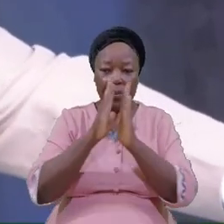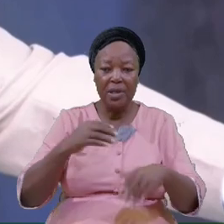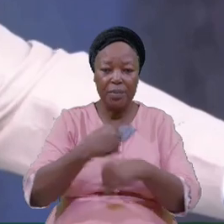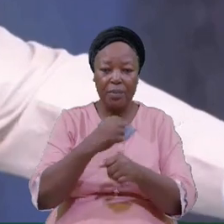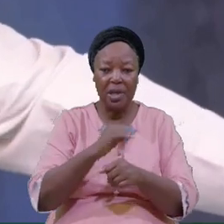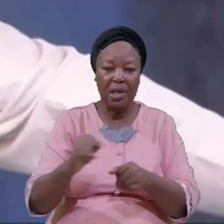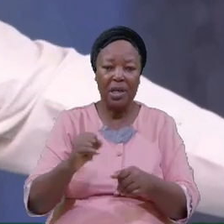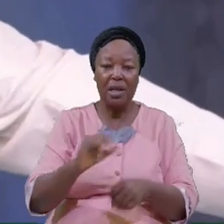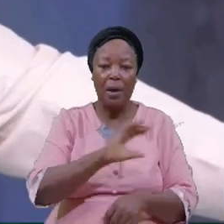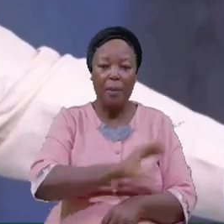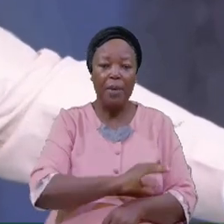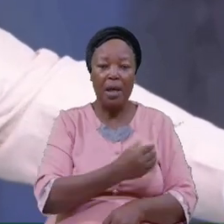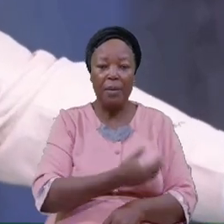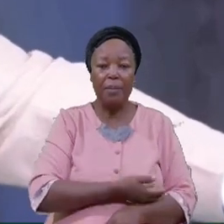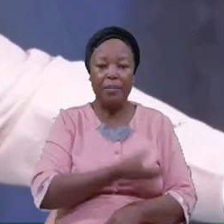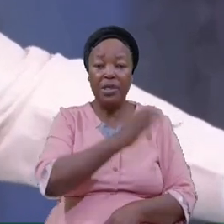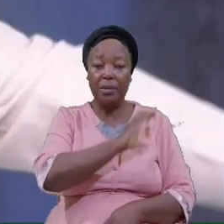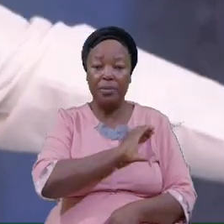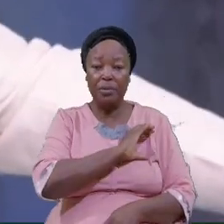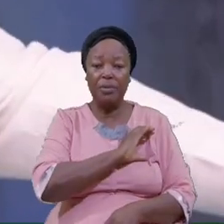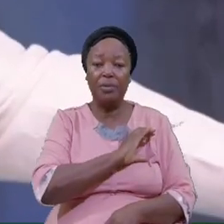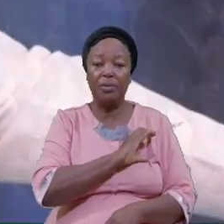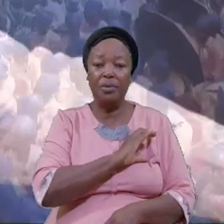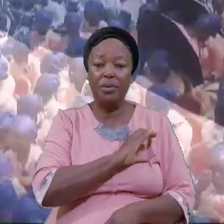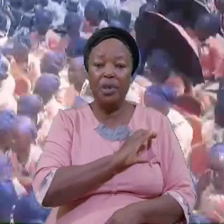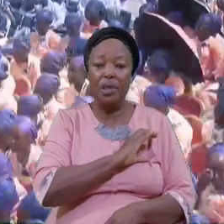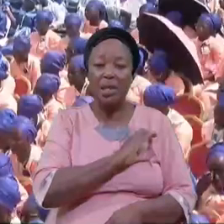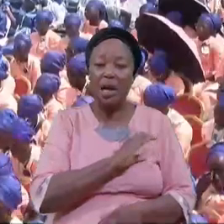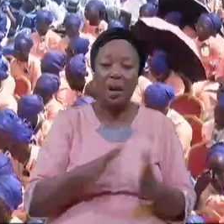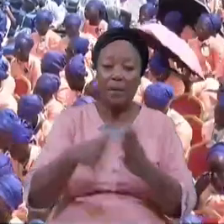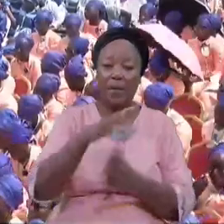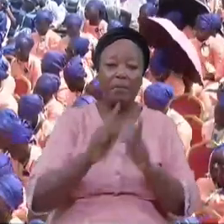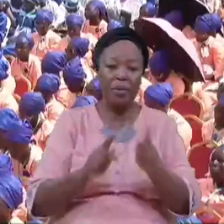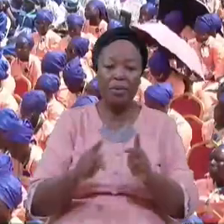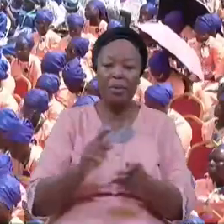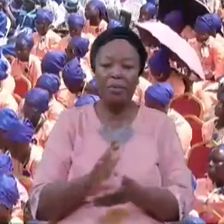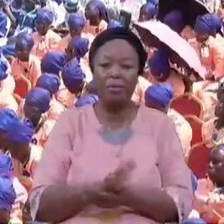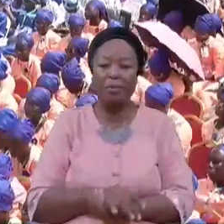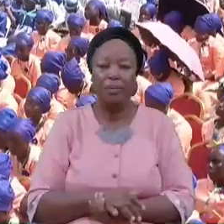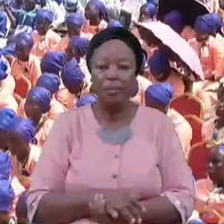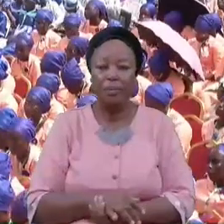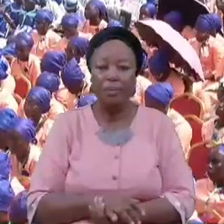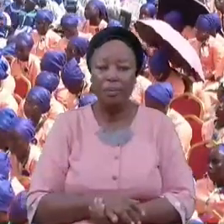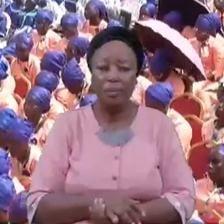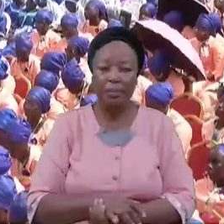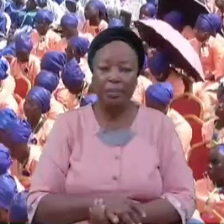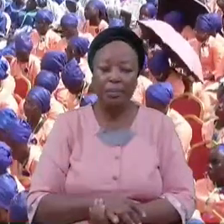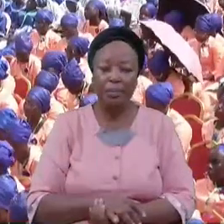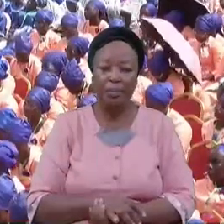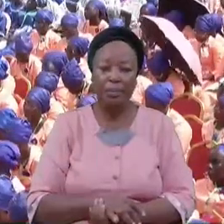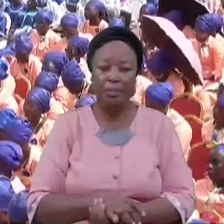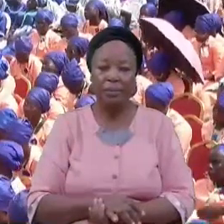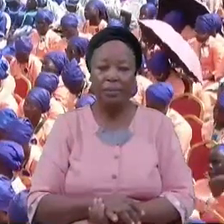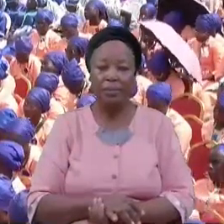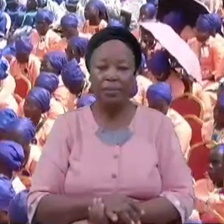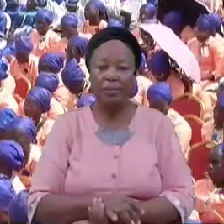peaceable citizens among people. Promouvoir la paix en tant que citoyen pacifique parmi les gens. We don't